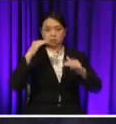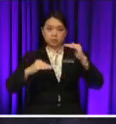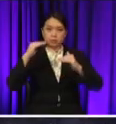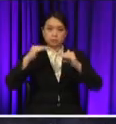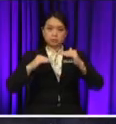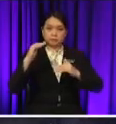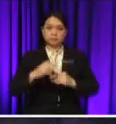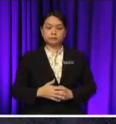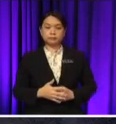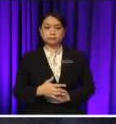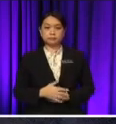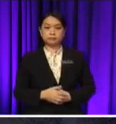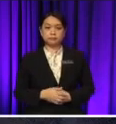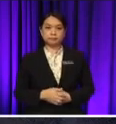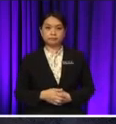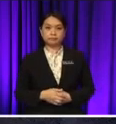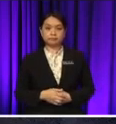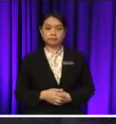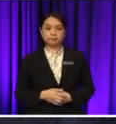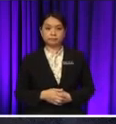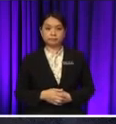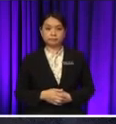tidak semena Feni